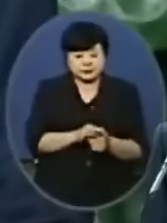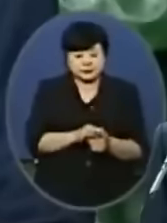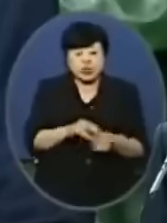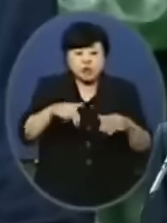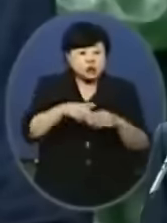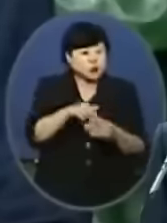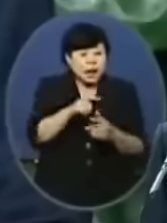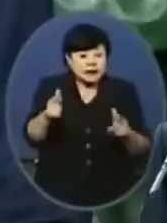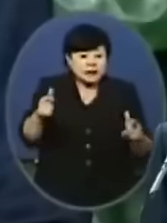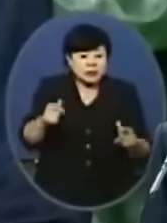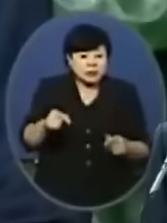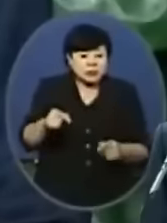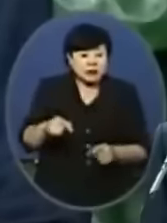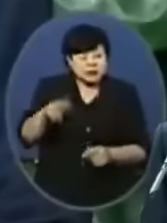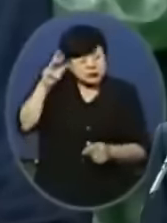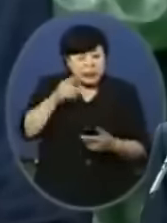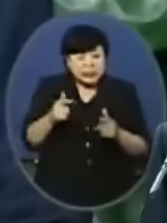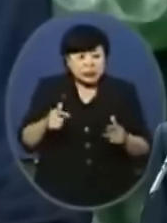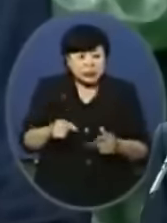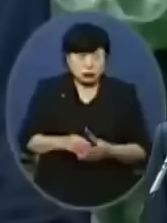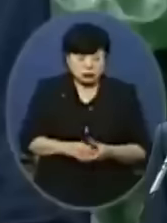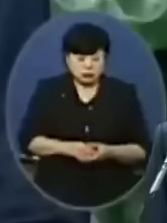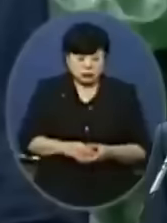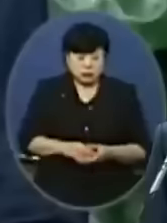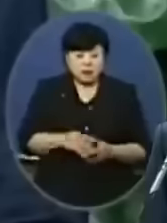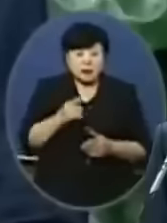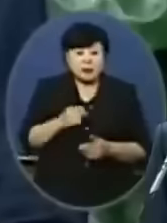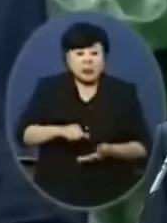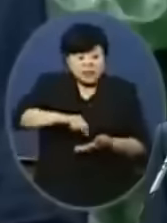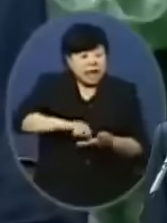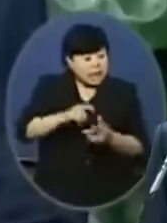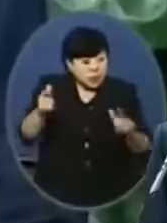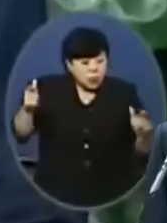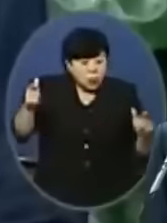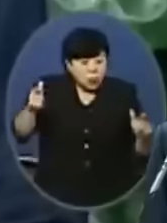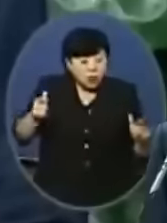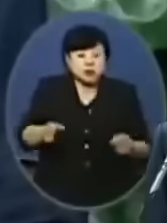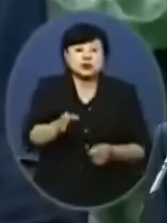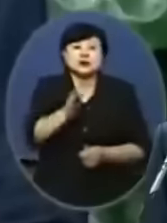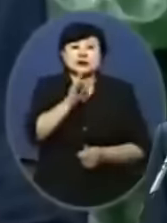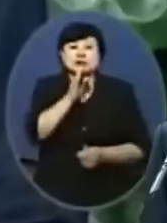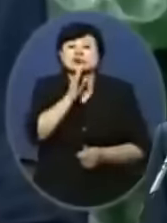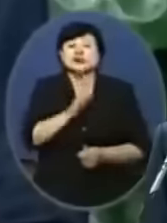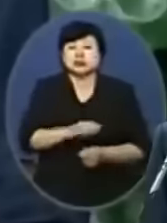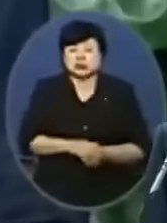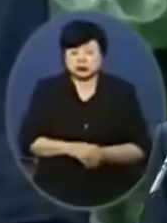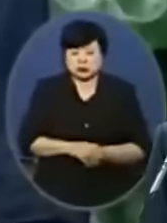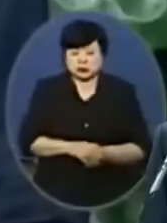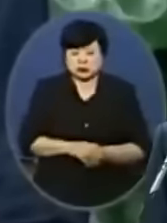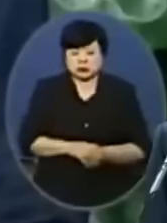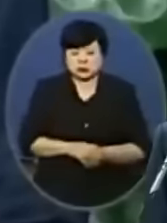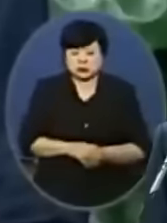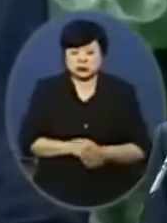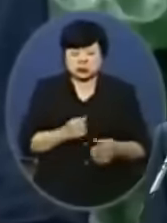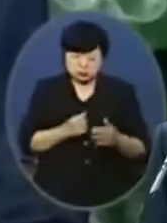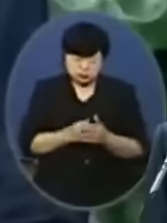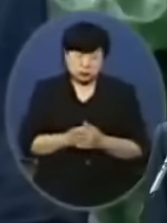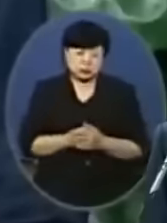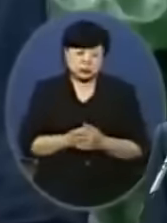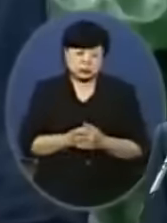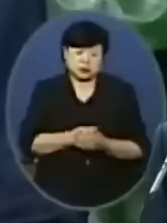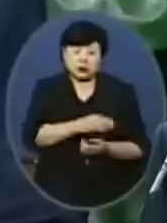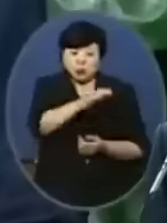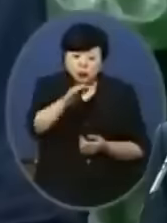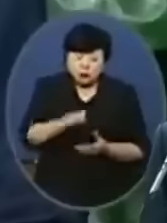종교가 아닙니다. 철학이 아닙니다. 학문이 아닙니다. 이야기가 아닌 것입니다. 실제적인 것입니다. 그러므로